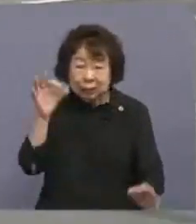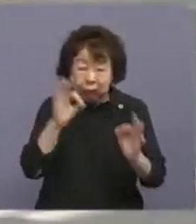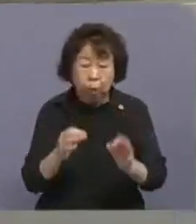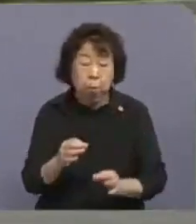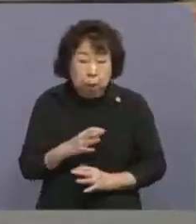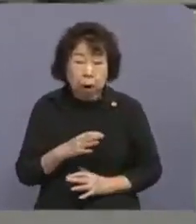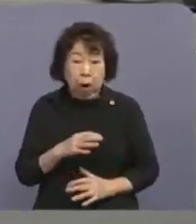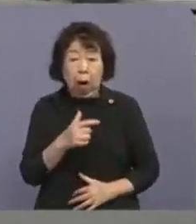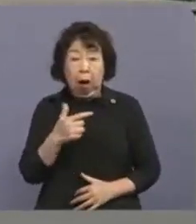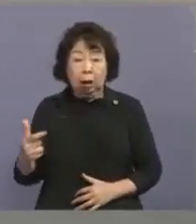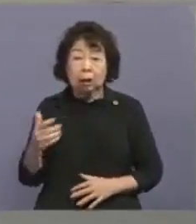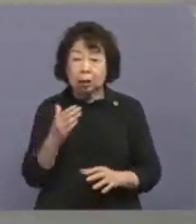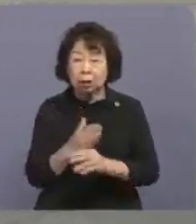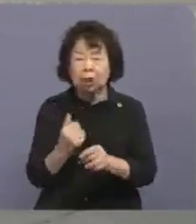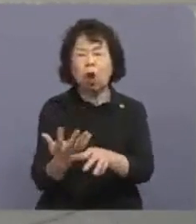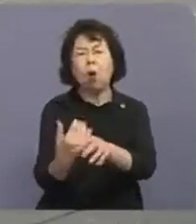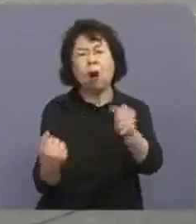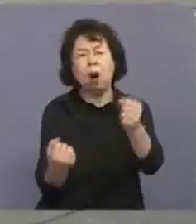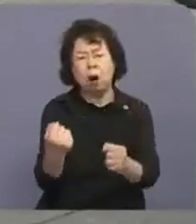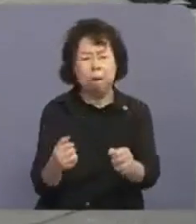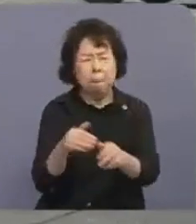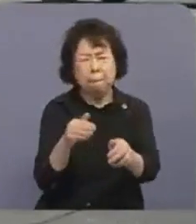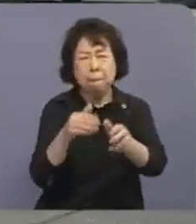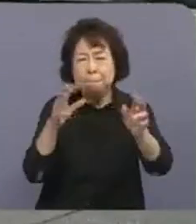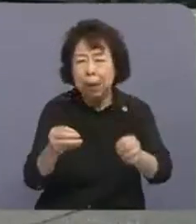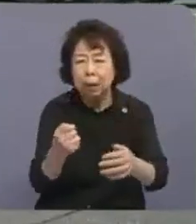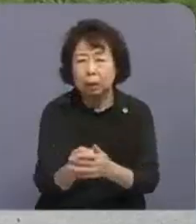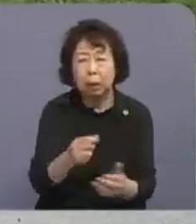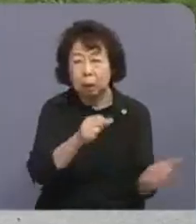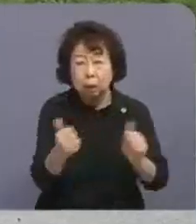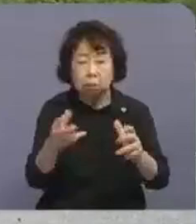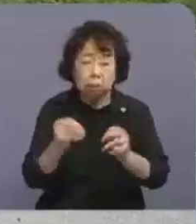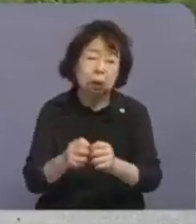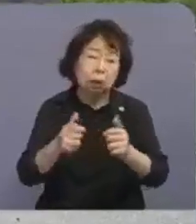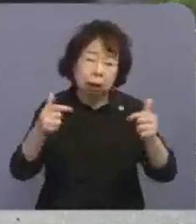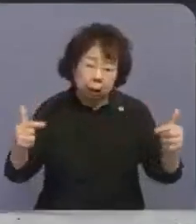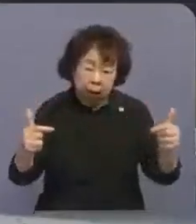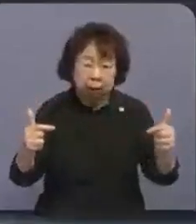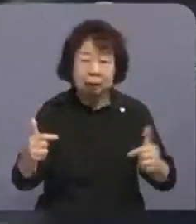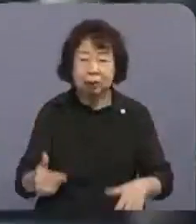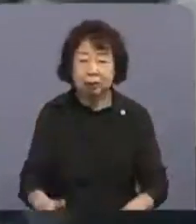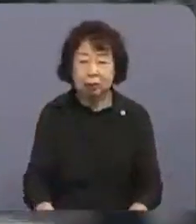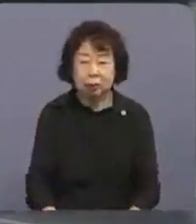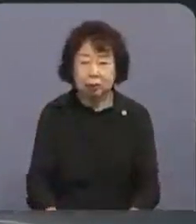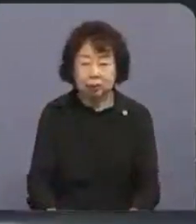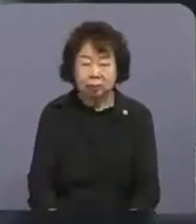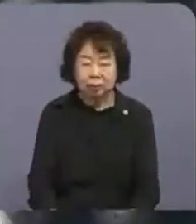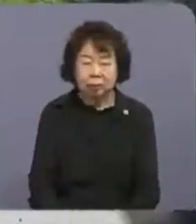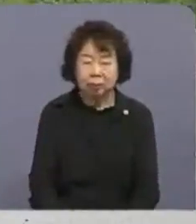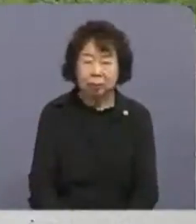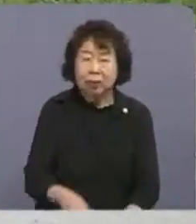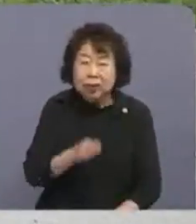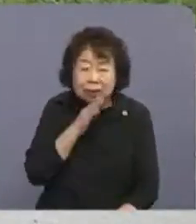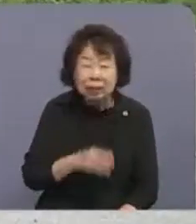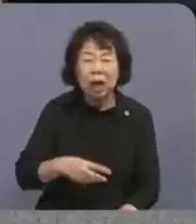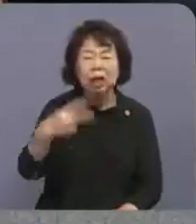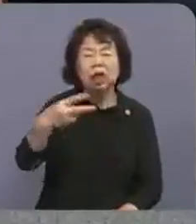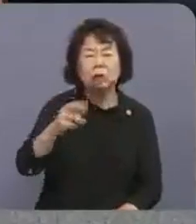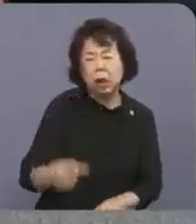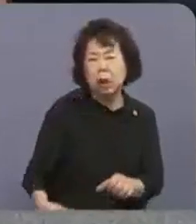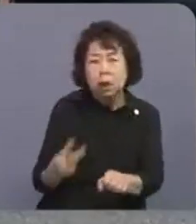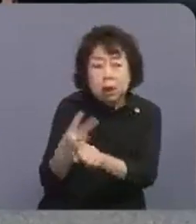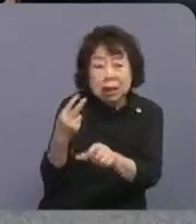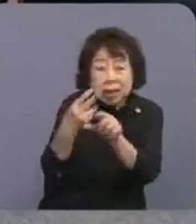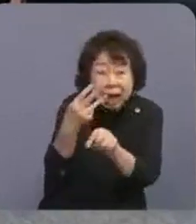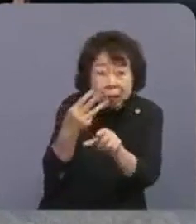클 수밖에 없는 화물 차량의 운행이 많아 사망 사고로 이어지는 확률도 높다는 지적이 나옵니다. 실제로 2021년